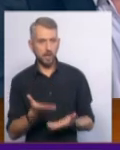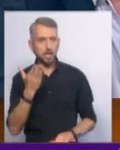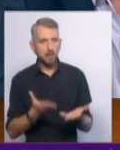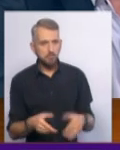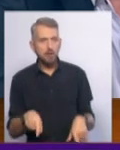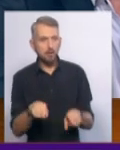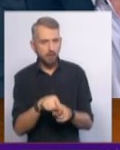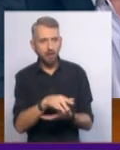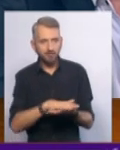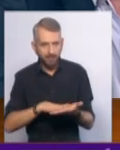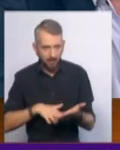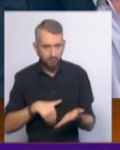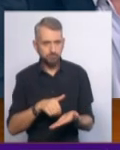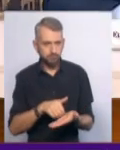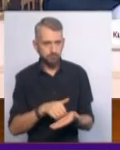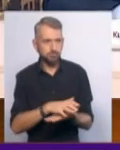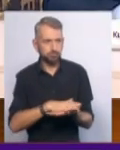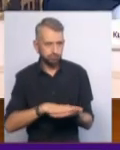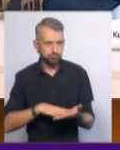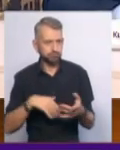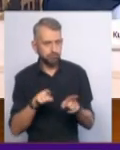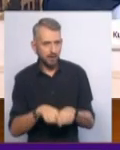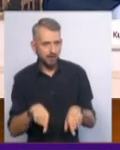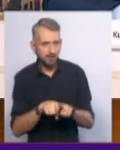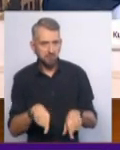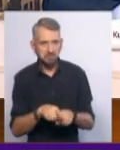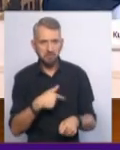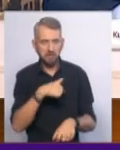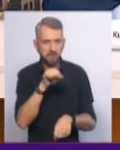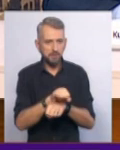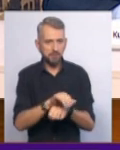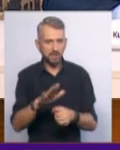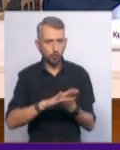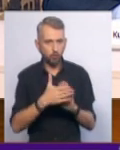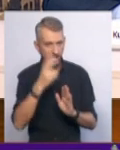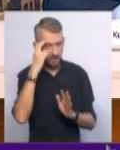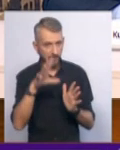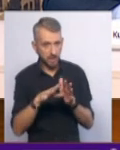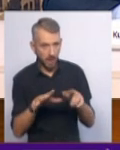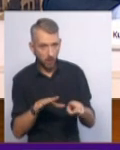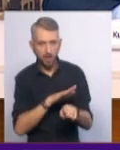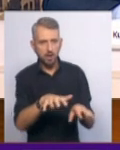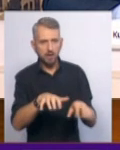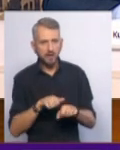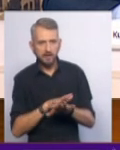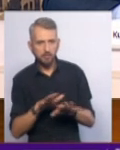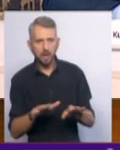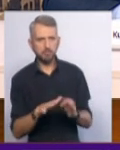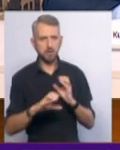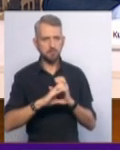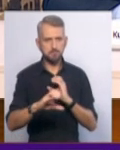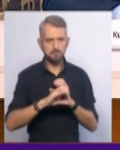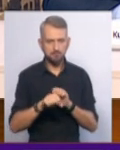далі продовжувалось, і ми не припинили цей договір з «Київенерго», не забрали би як мережі, так